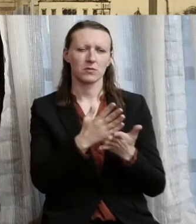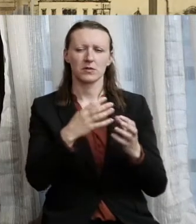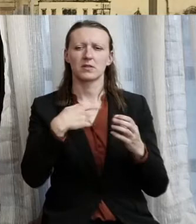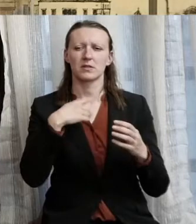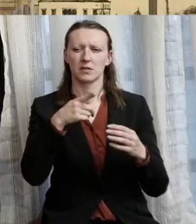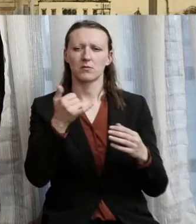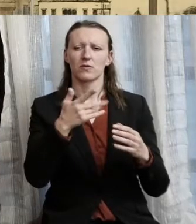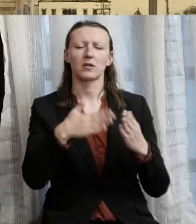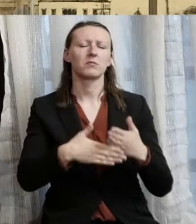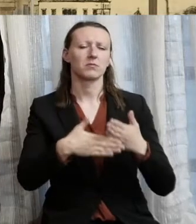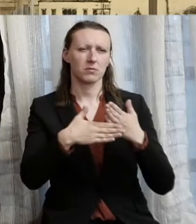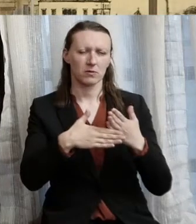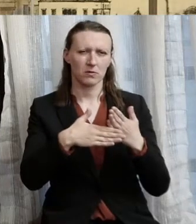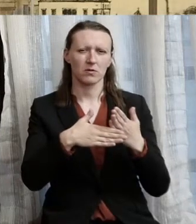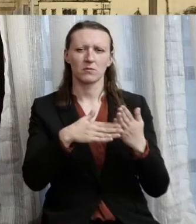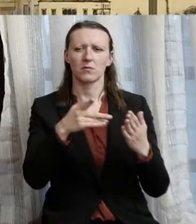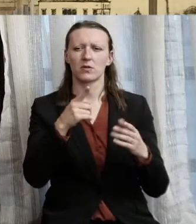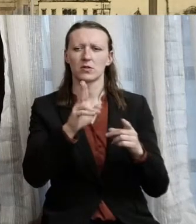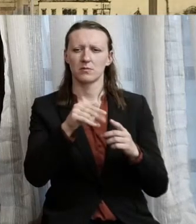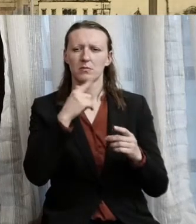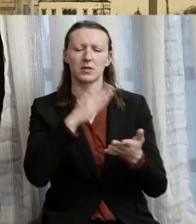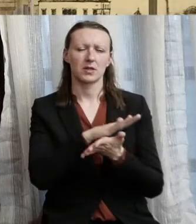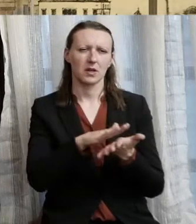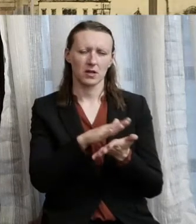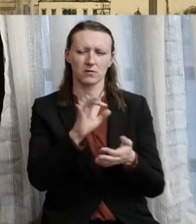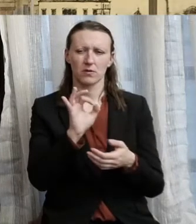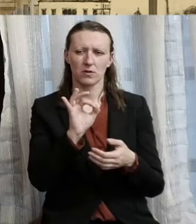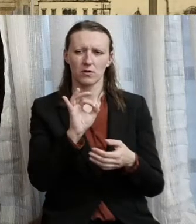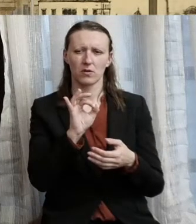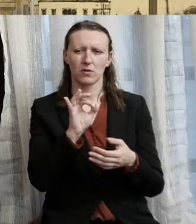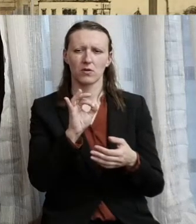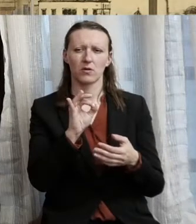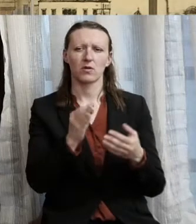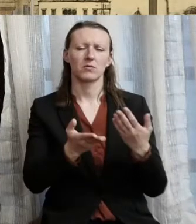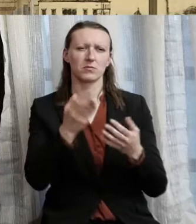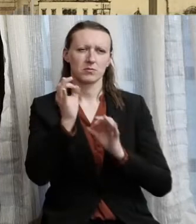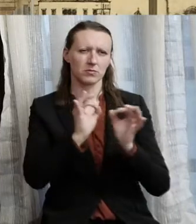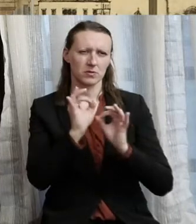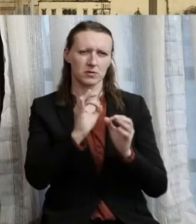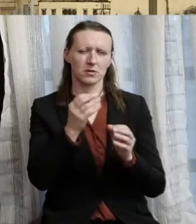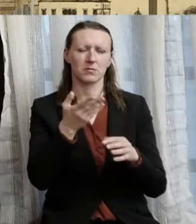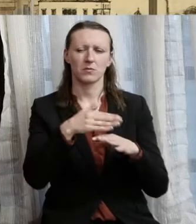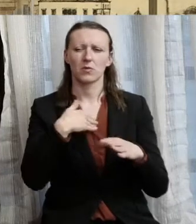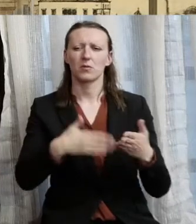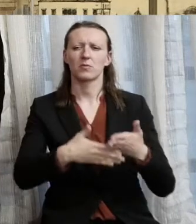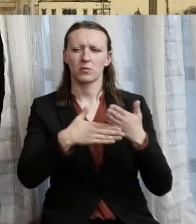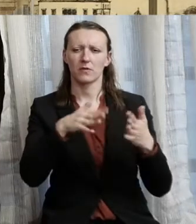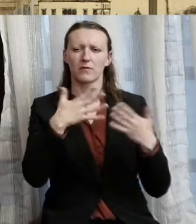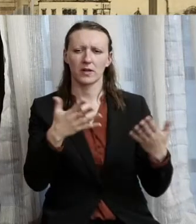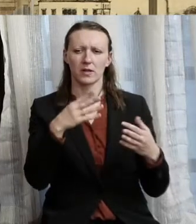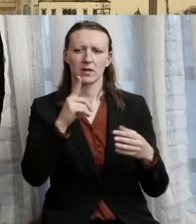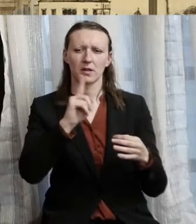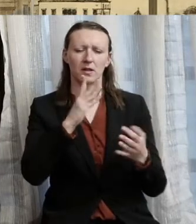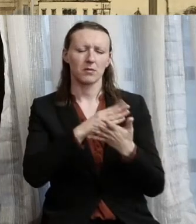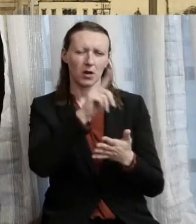razvijati, ja sam njima uvijek potpora. Paralelno imamo i razgovore o rastu koeficijenta, prema tome moja potpora odgojno obrazovnom sustavu